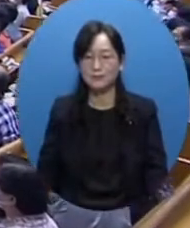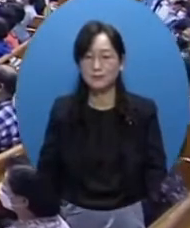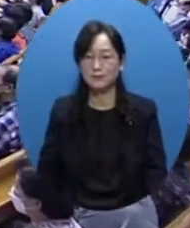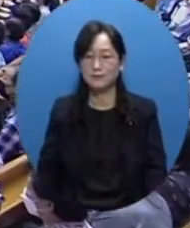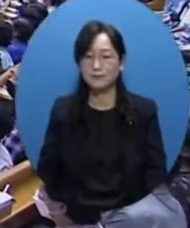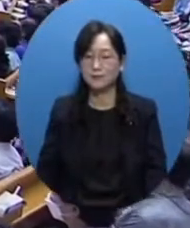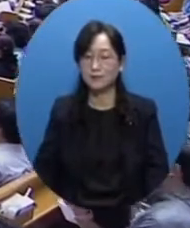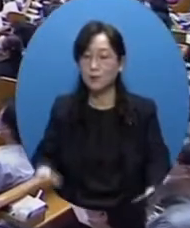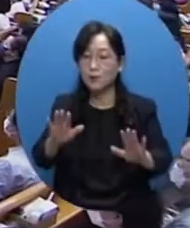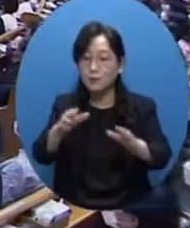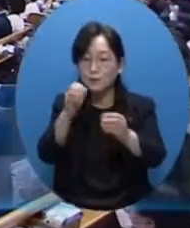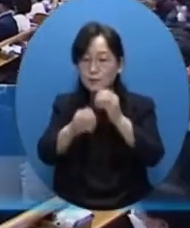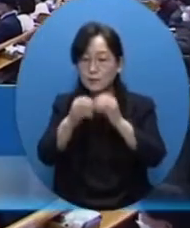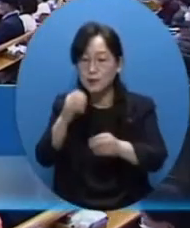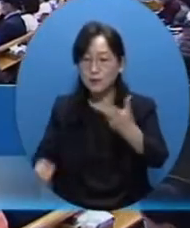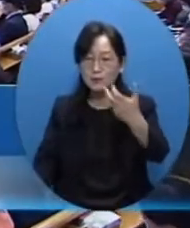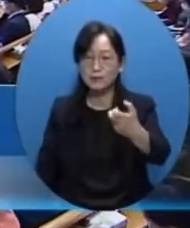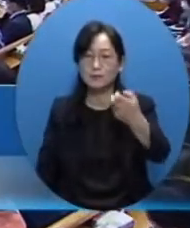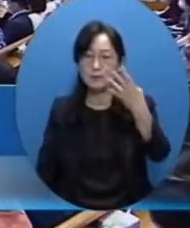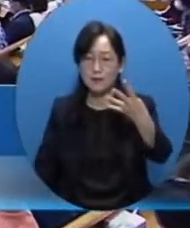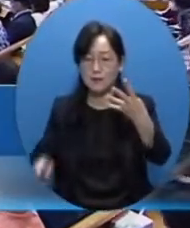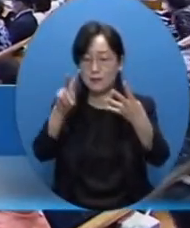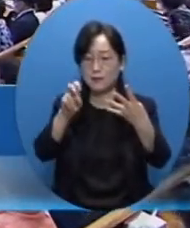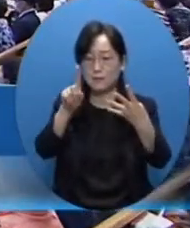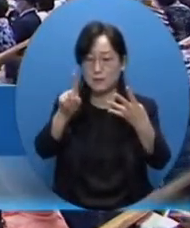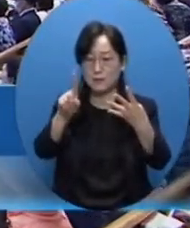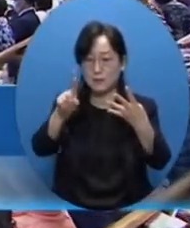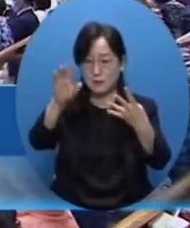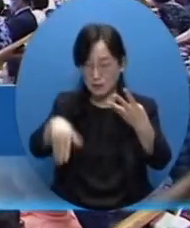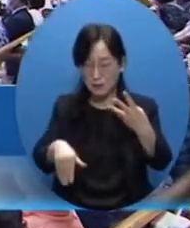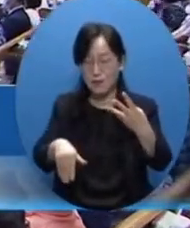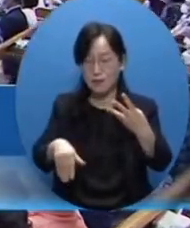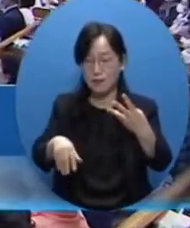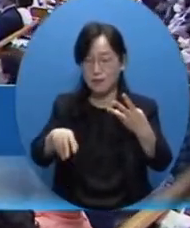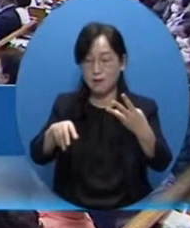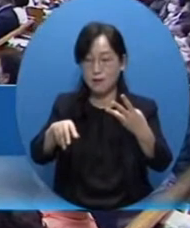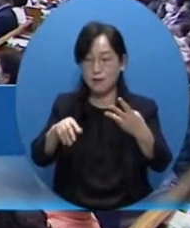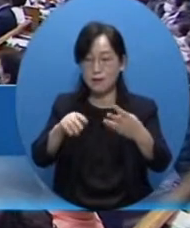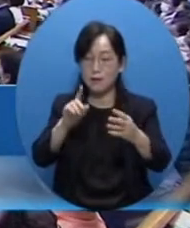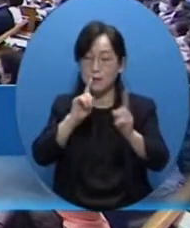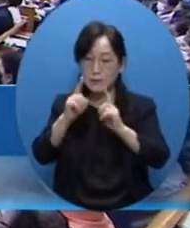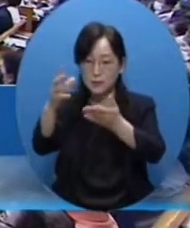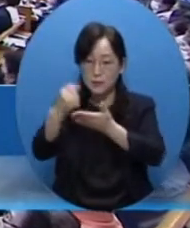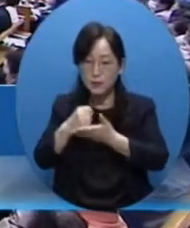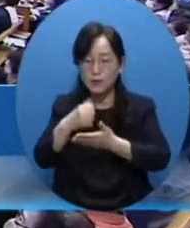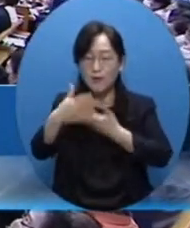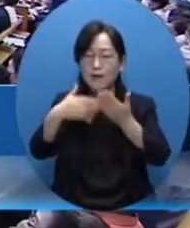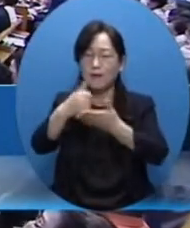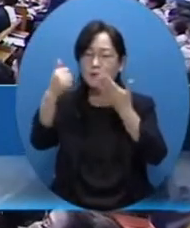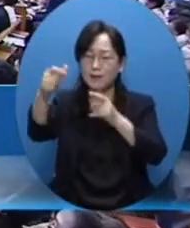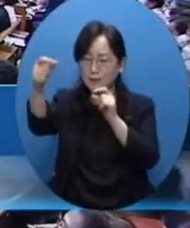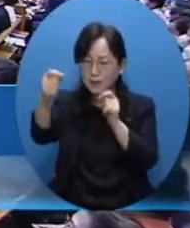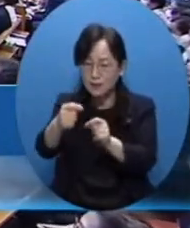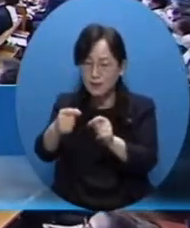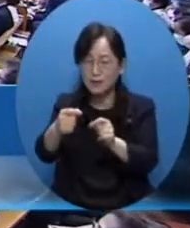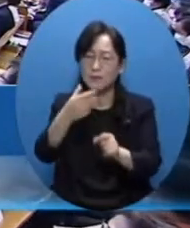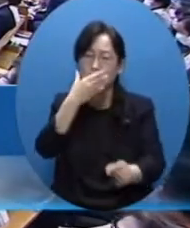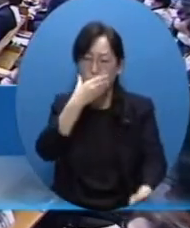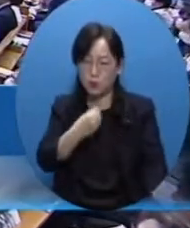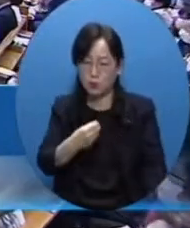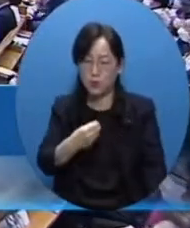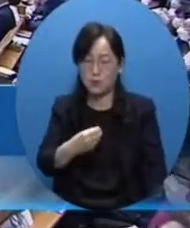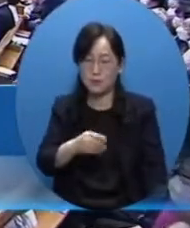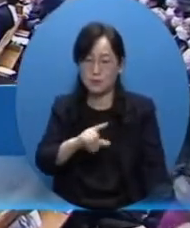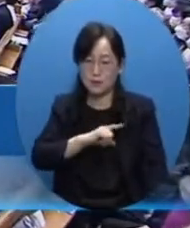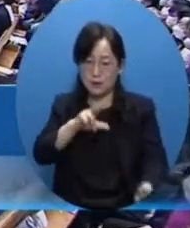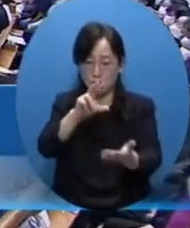오늘은 시편 73 편 21절 이하에 말씀을 가지고 하나님께 가까이 의한 및 복이라 80